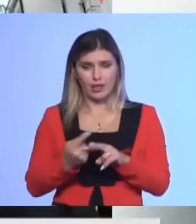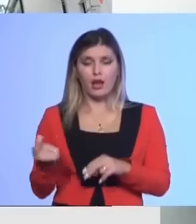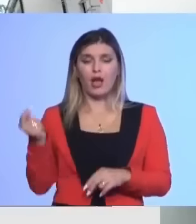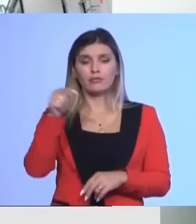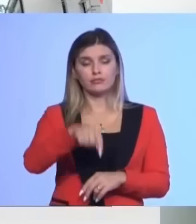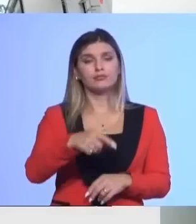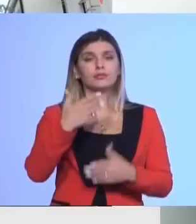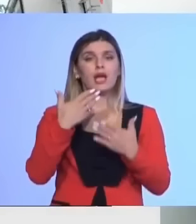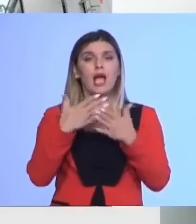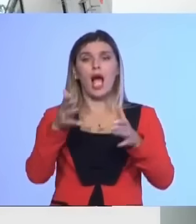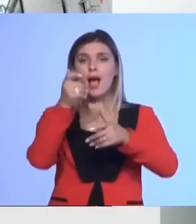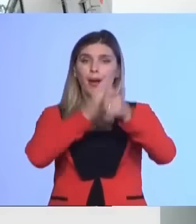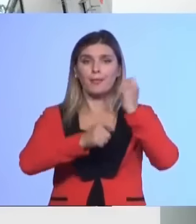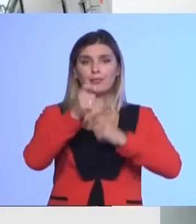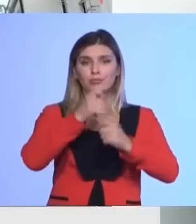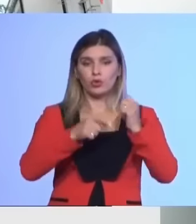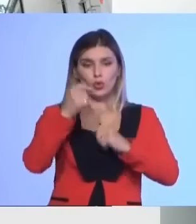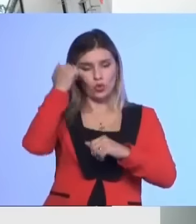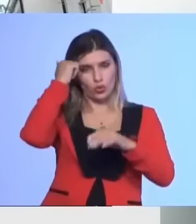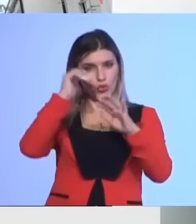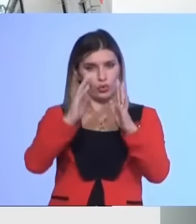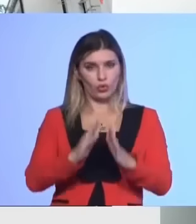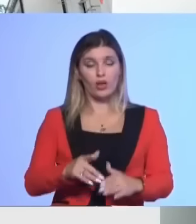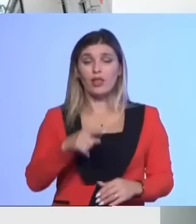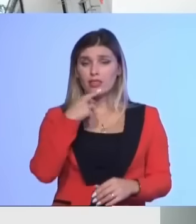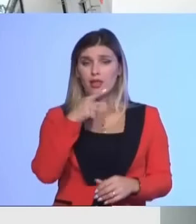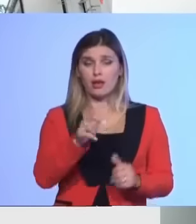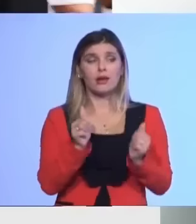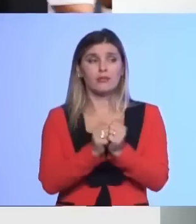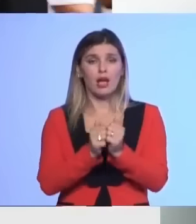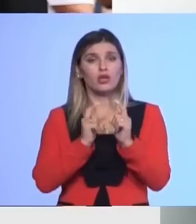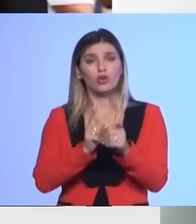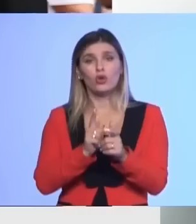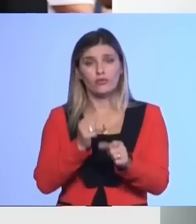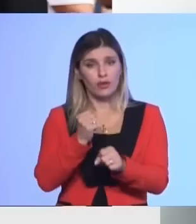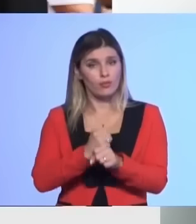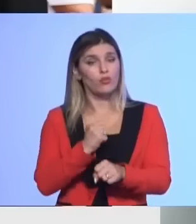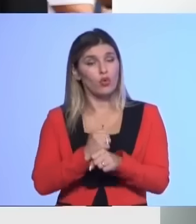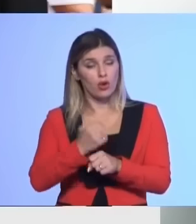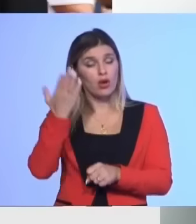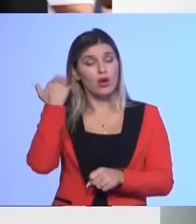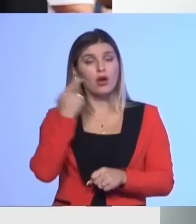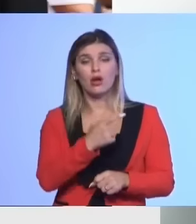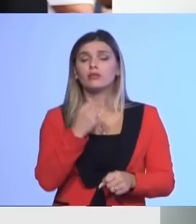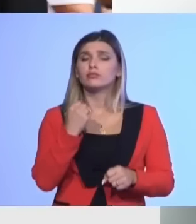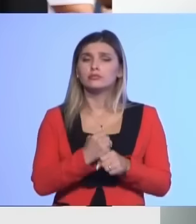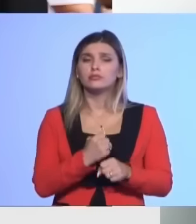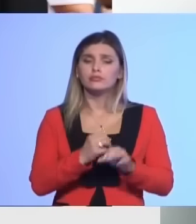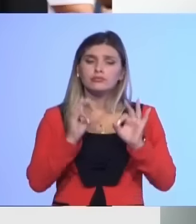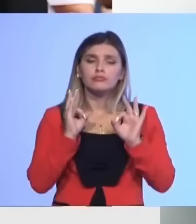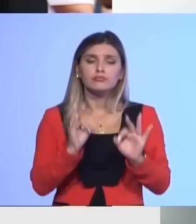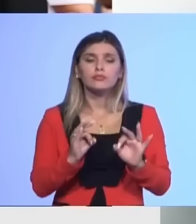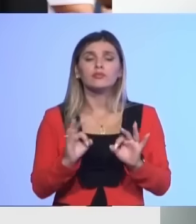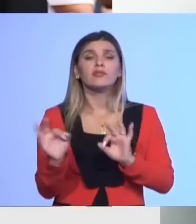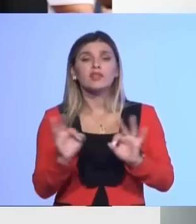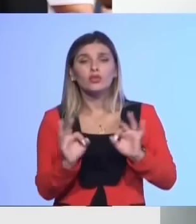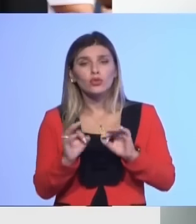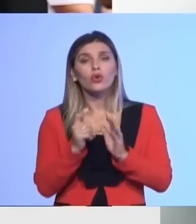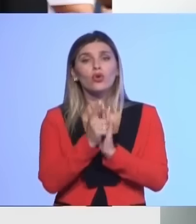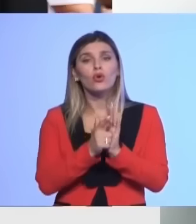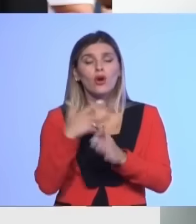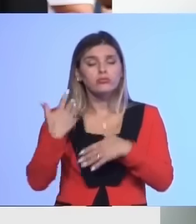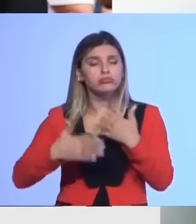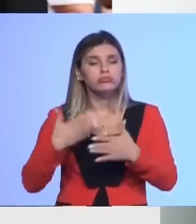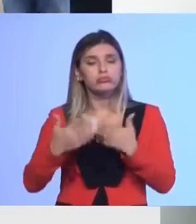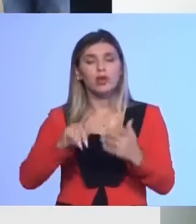pjesë në zbulinë e shtatorës se për cilën tha se bashkëluftëtarja e tij Fetnete Ramosaj përmes veprave të saj siguroi që koha mos ndal kujtesën